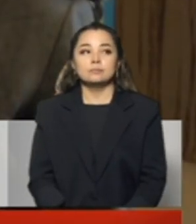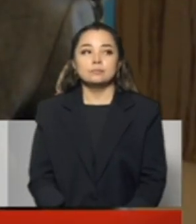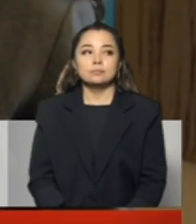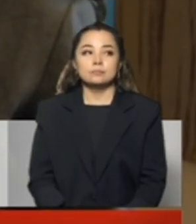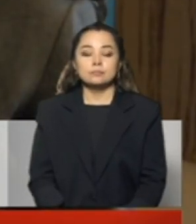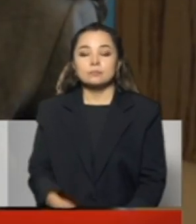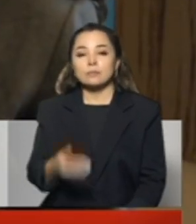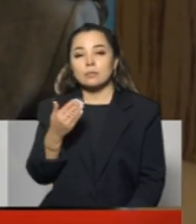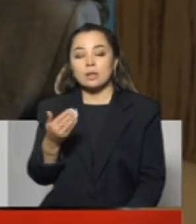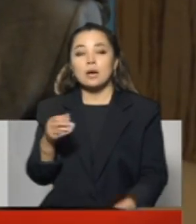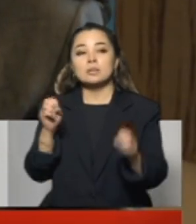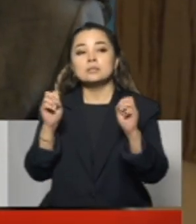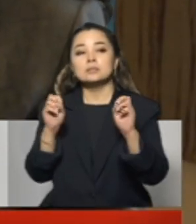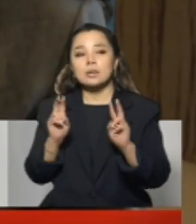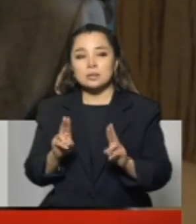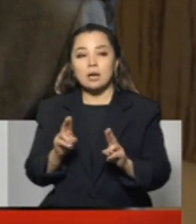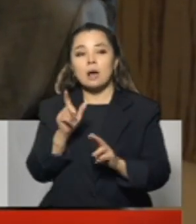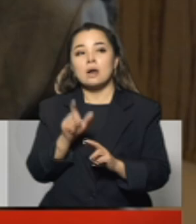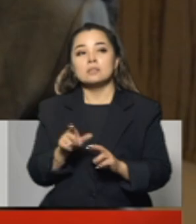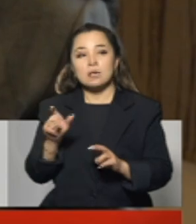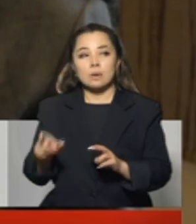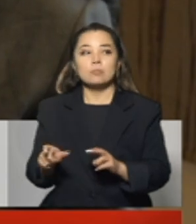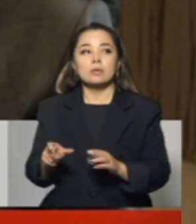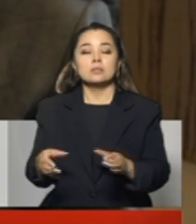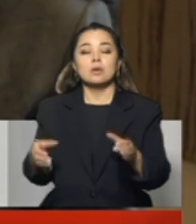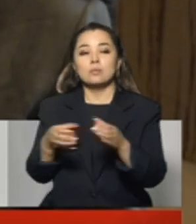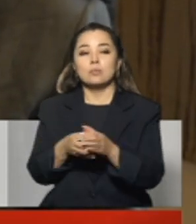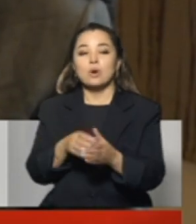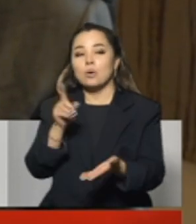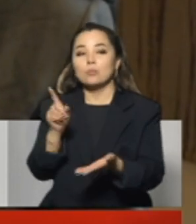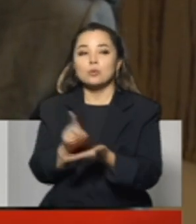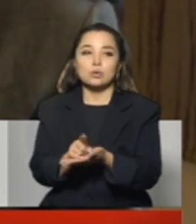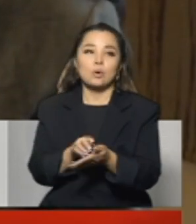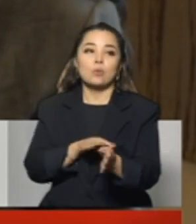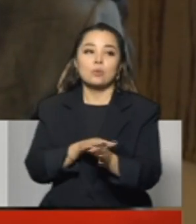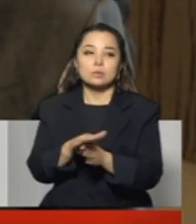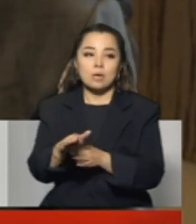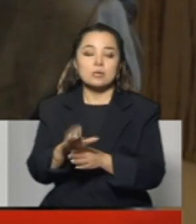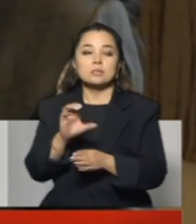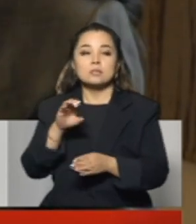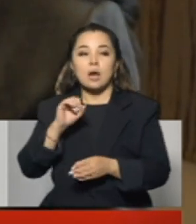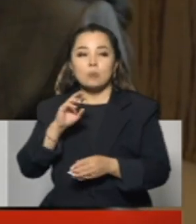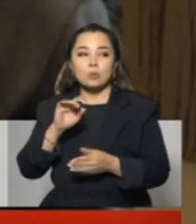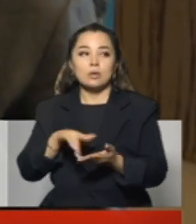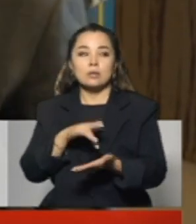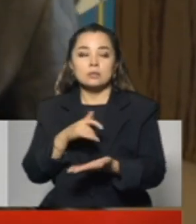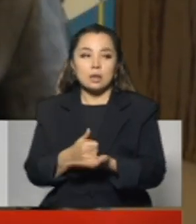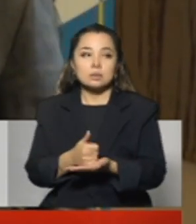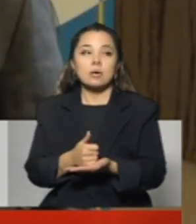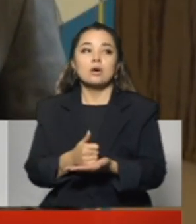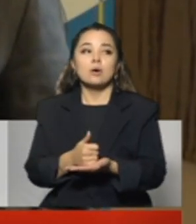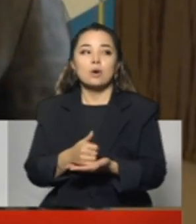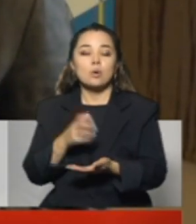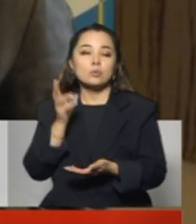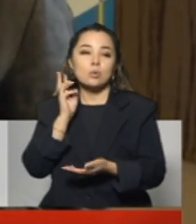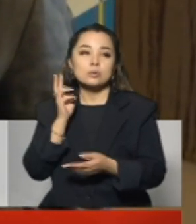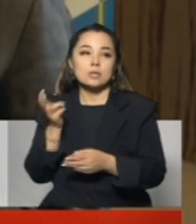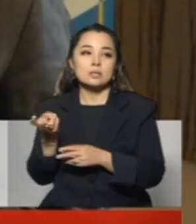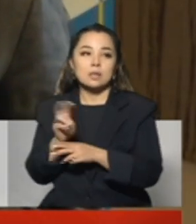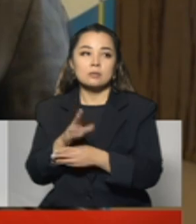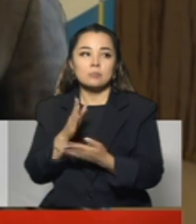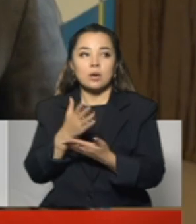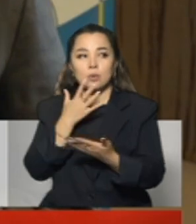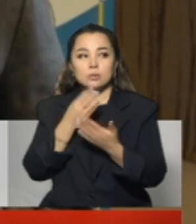Отбасымызбен арнайы азаматтық борышымызды орындауға Стамбулдағы бас консулдыққа келіп отырмыз.